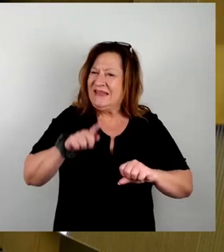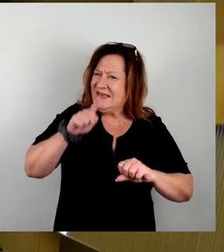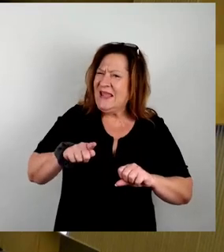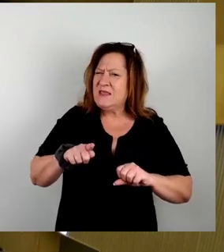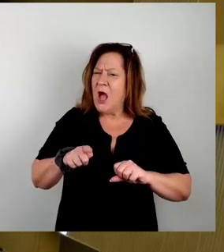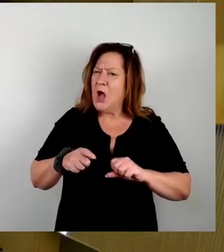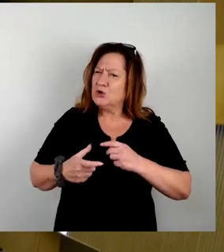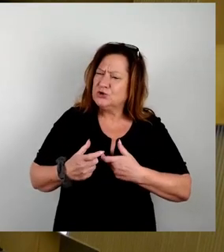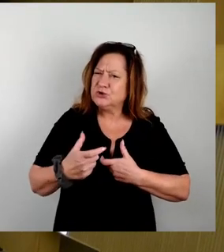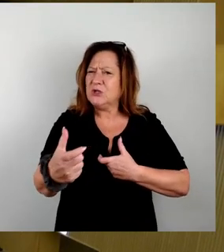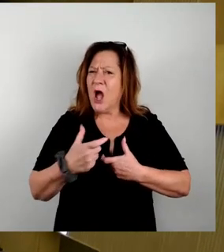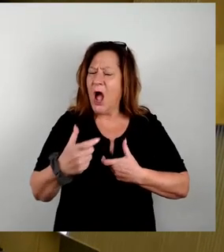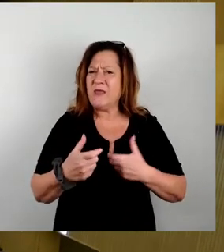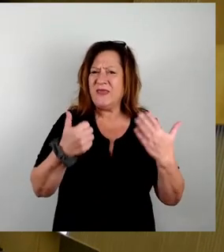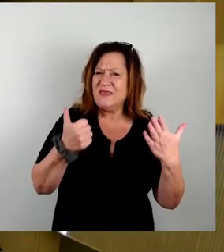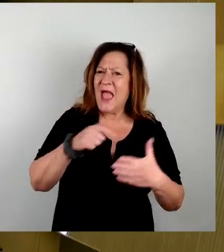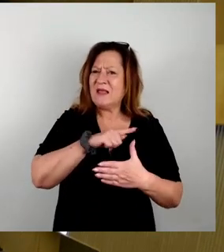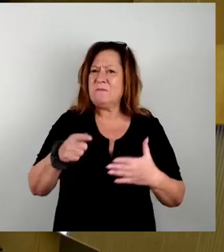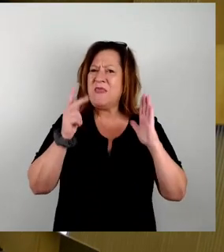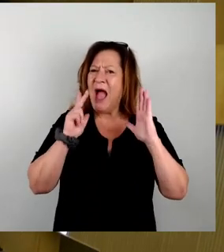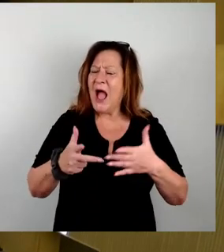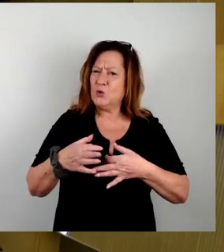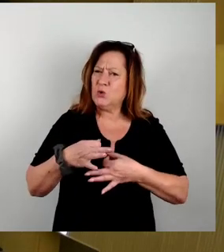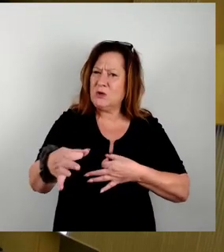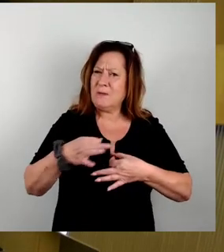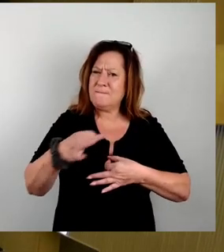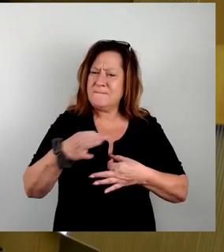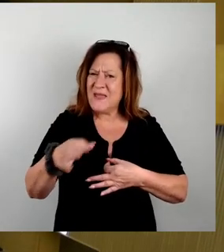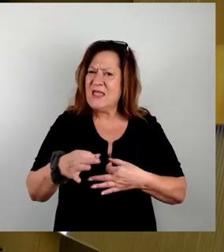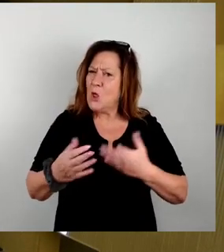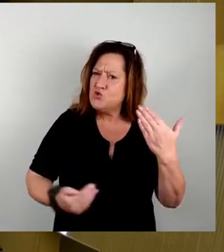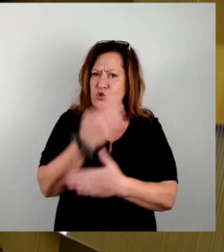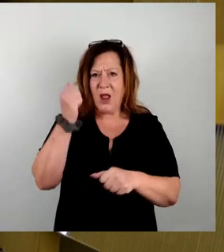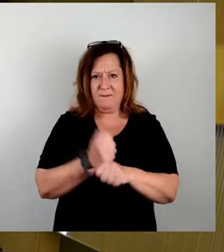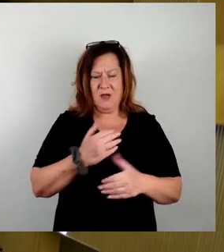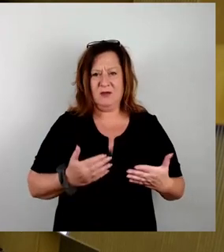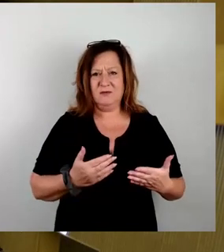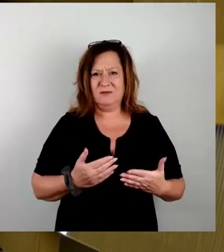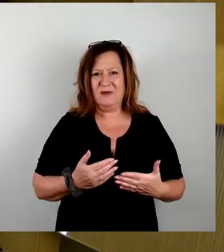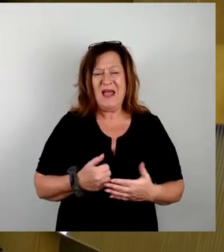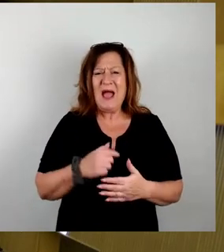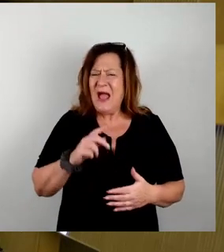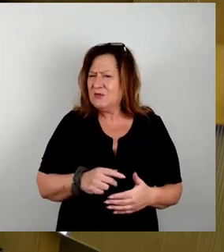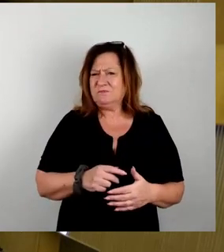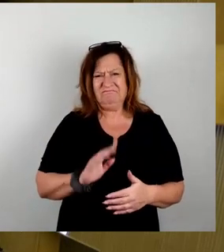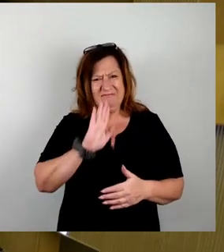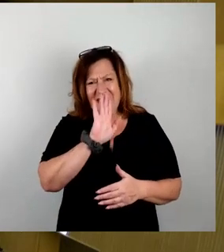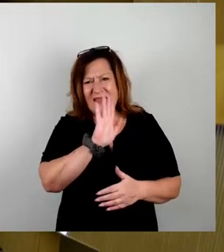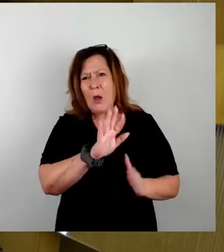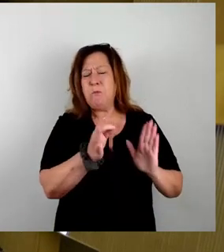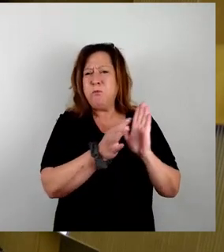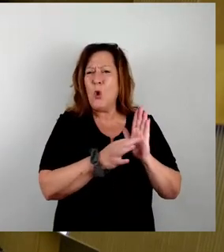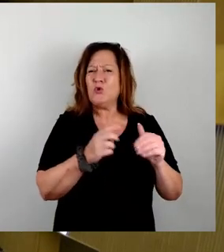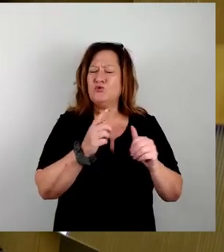auf 600 bis 800 Meter grundsätzlich zu erneuern. Also hinter diesen Dingen, die mehrere Jahre schon